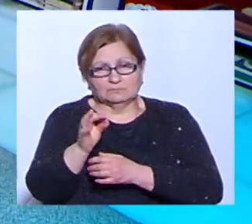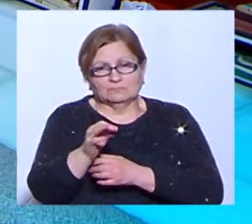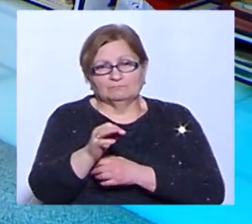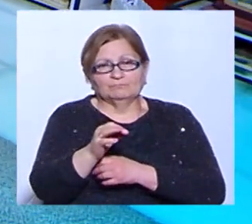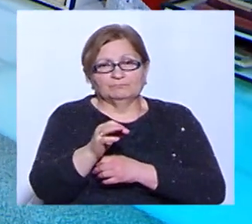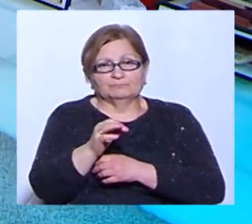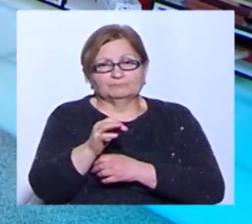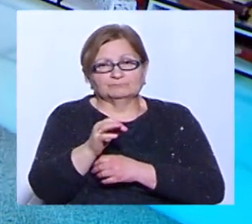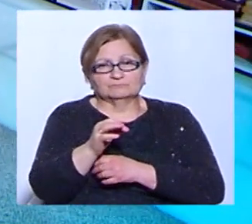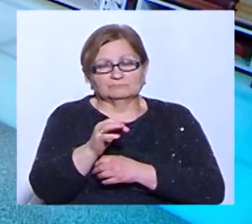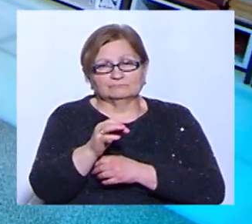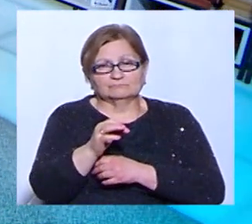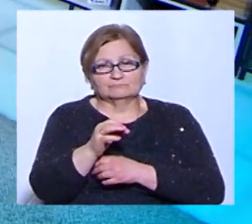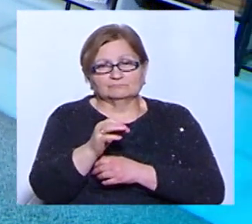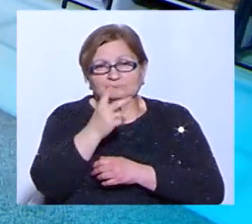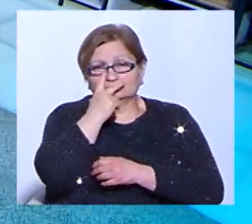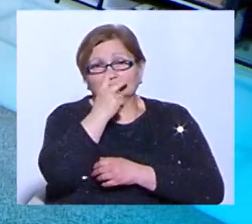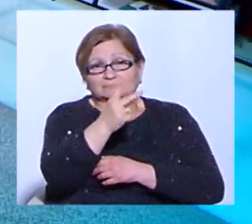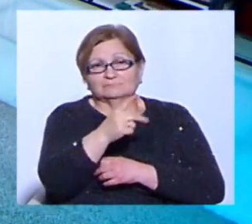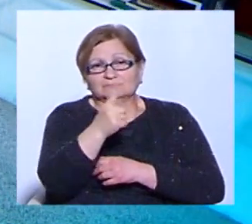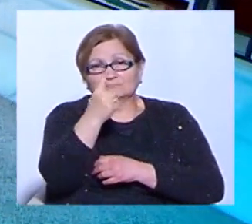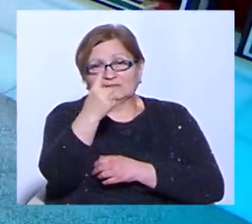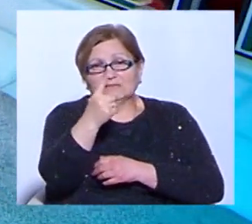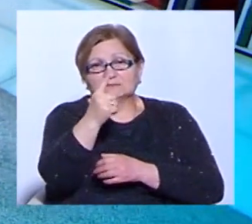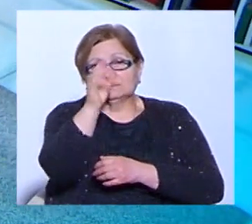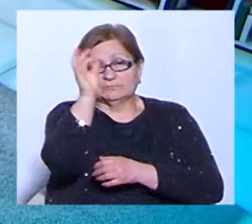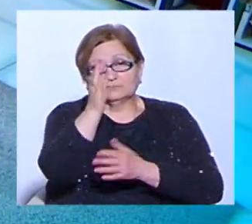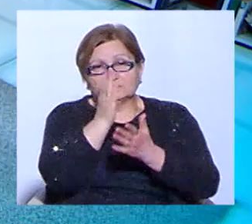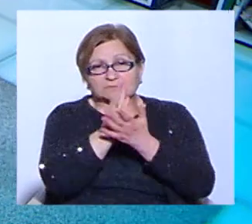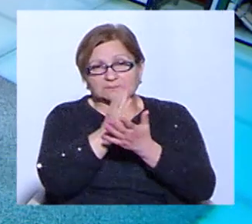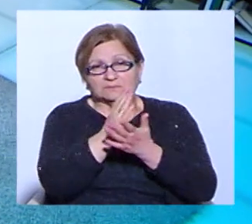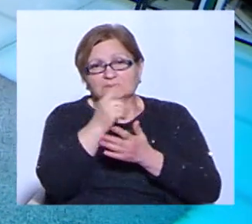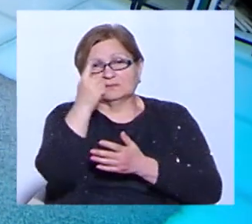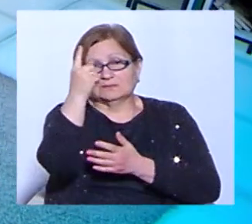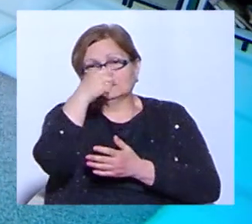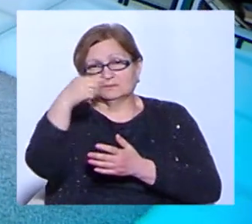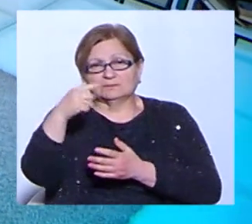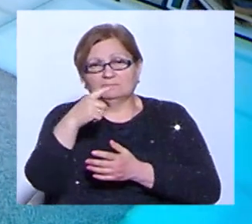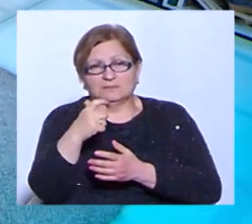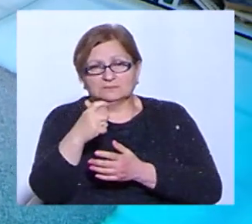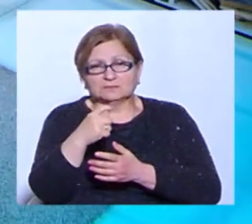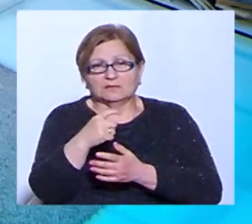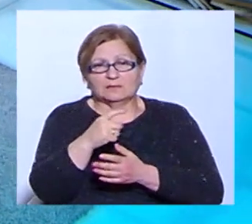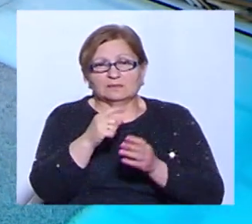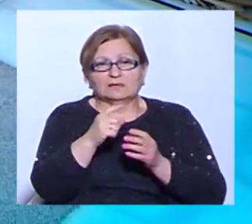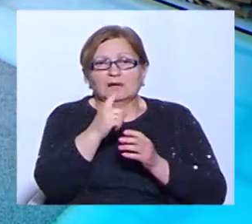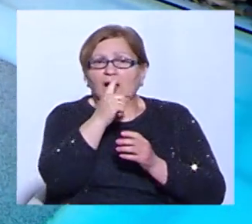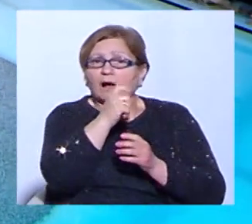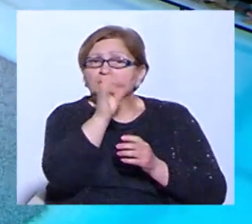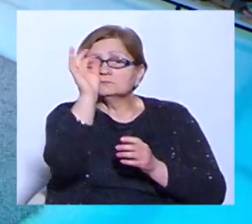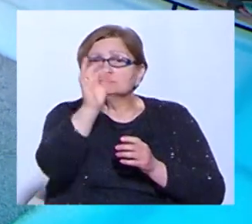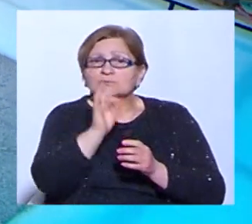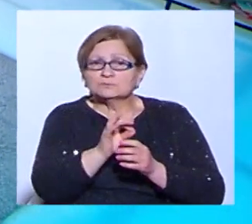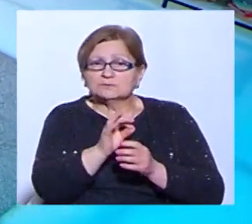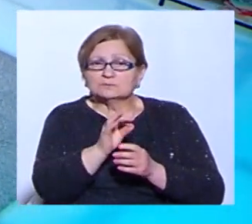100 მეასეთი, აი ეკრანზედაც ხედავთ ამას, რომ 1% არის 1 მეასეთი, ხოლო